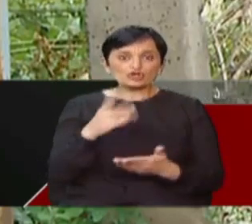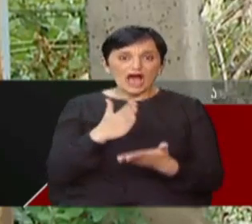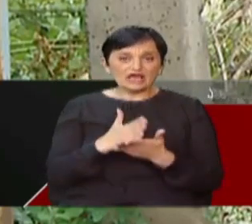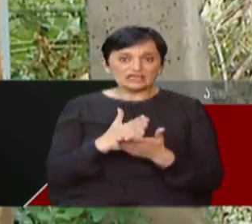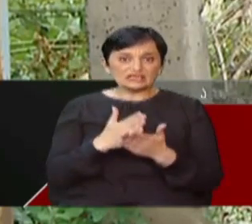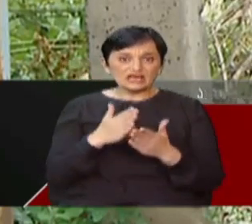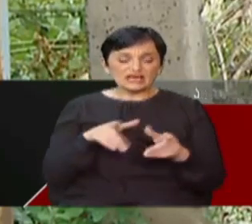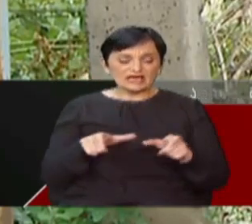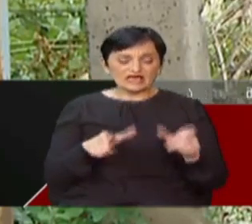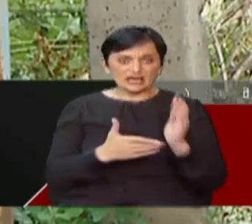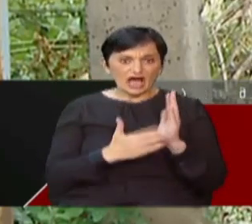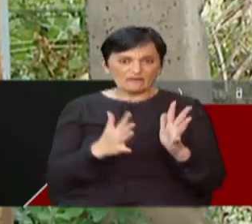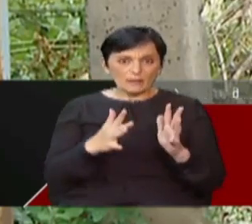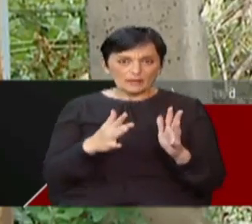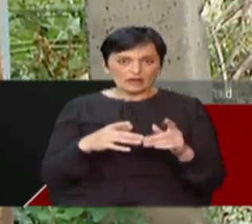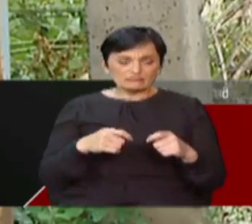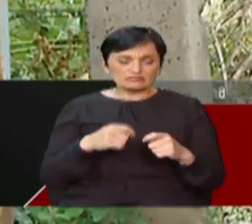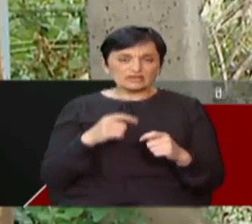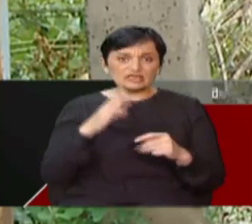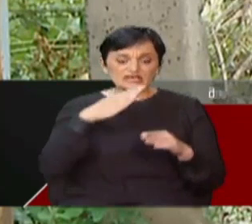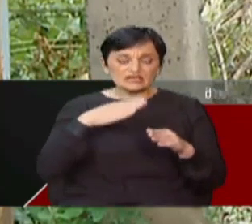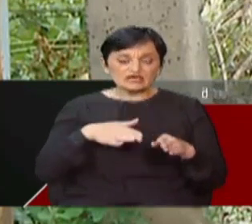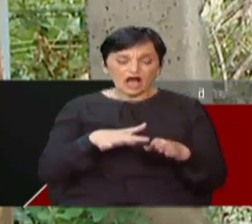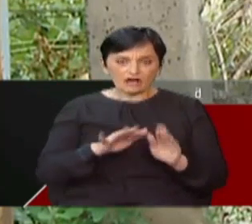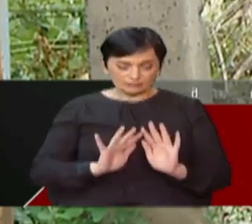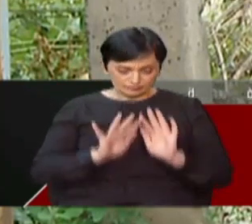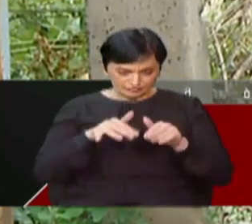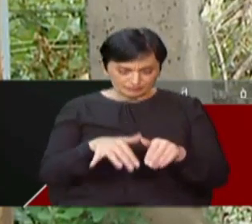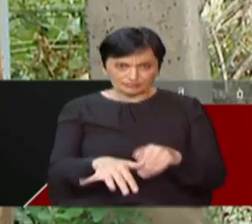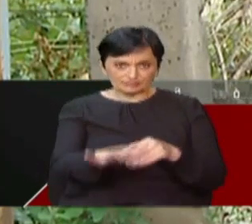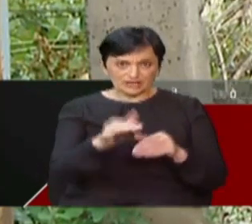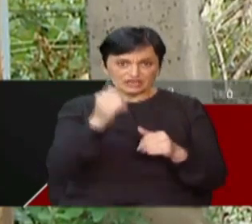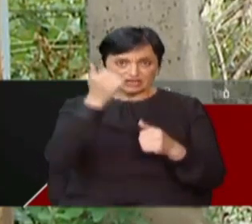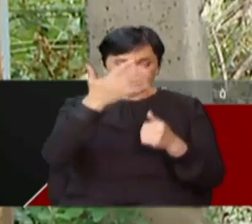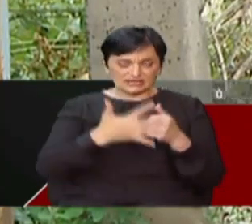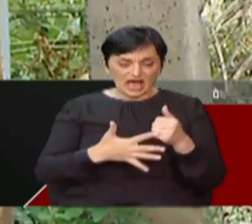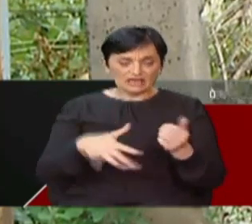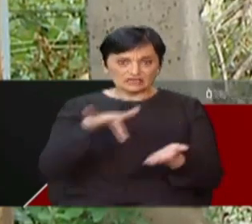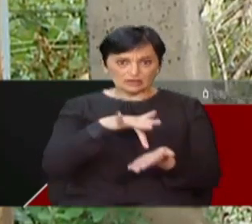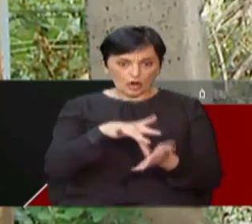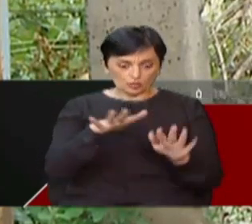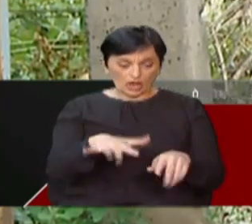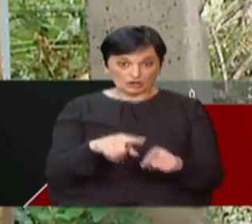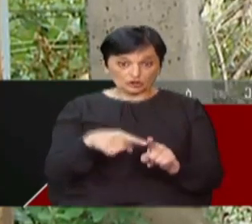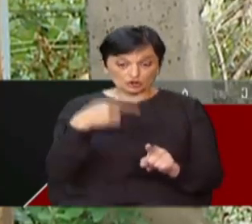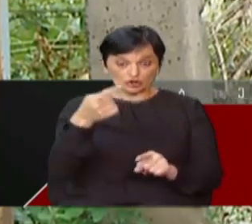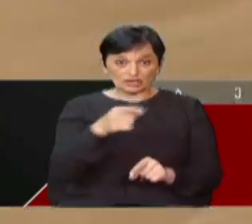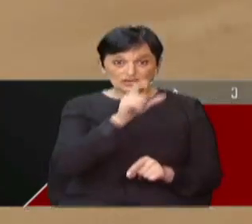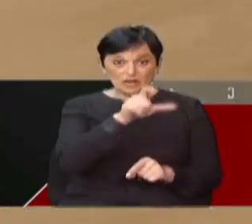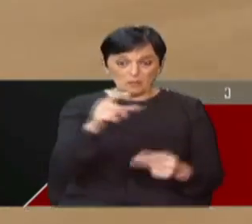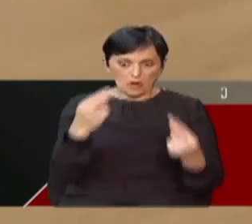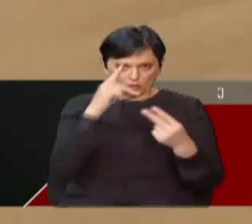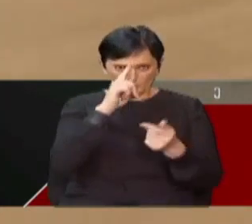ხევები, მან გაარღვია კალაპოტი და გადმოვიდა ქალაქის ცენტრალურ ნაწილზე, რის შედეგადაც, როგორც მაყურებელს